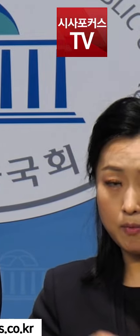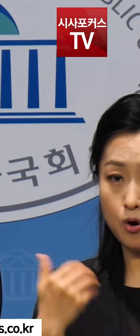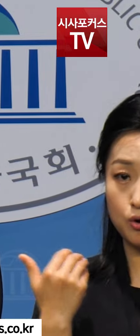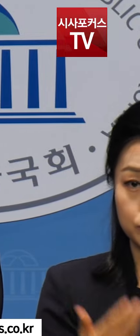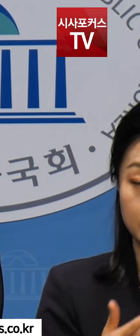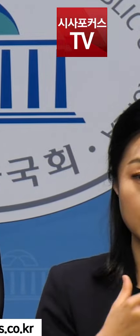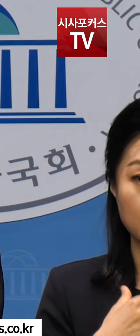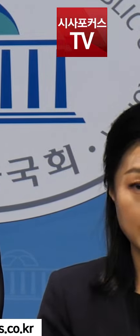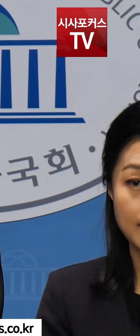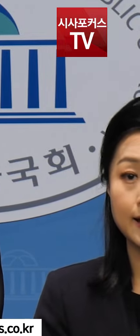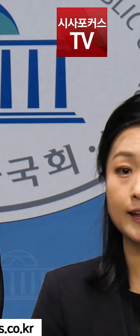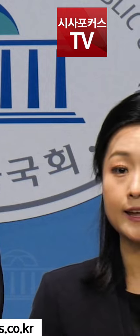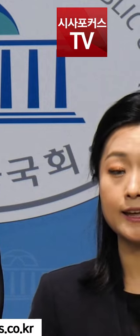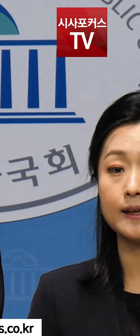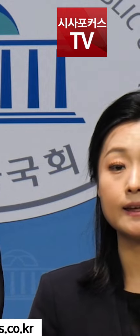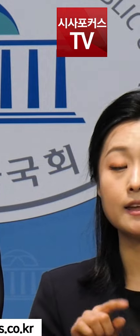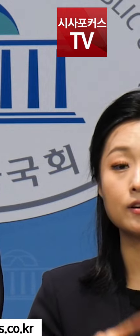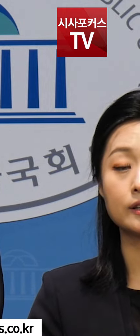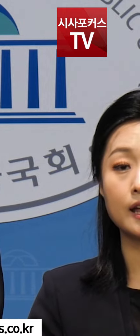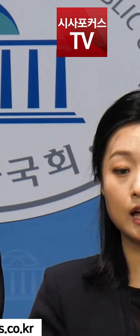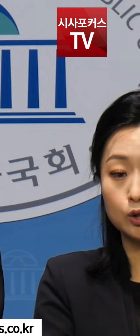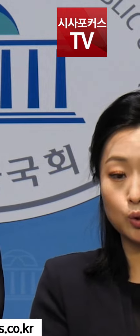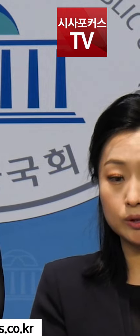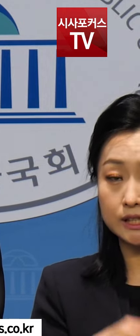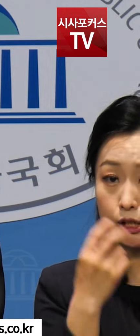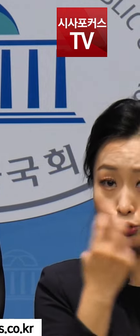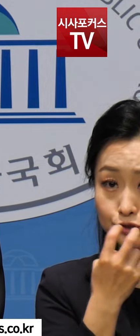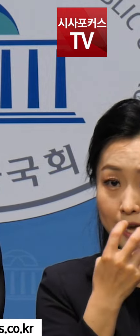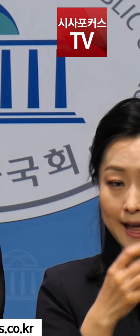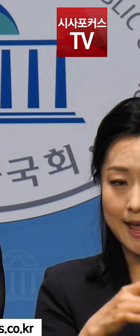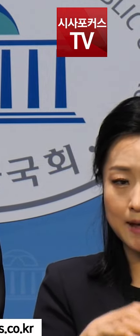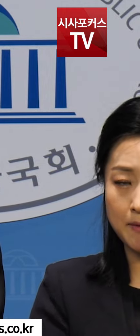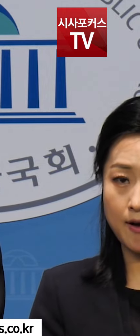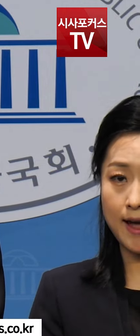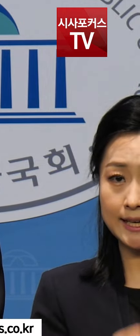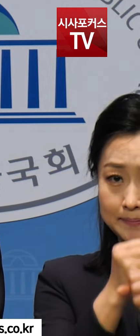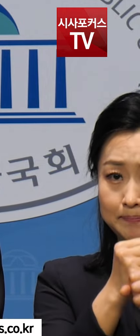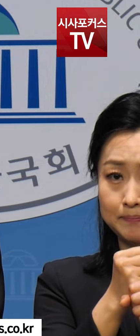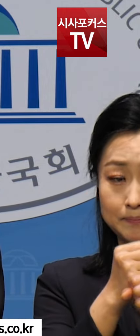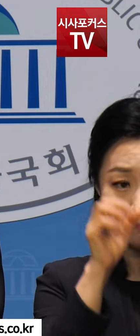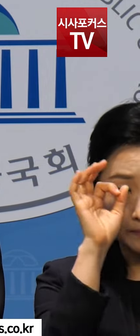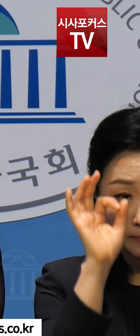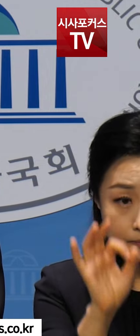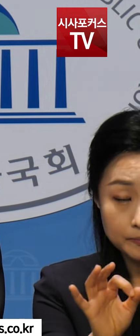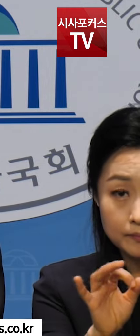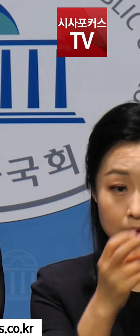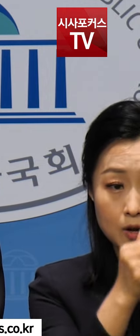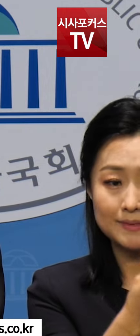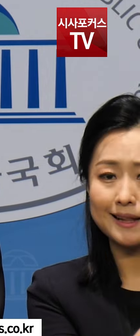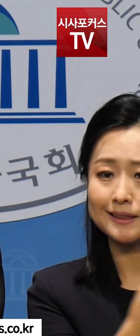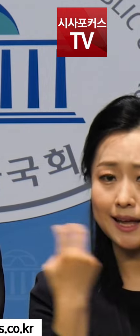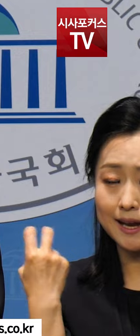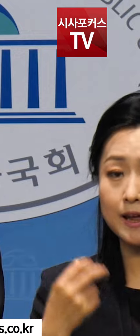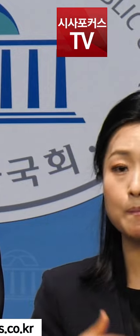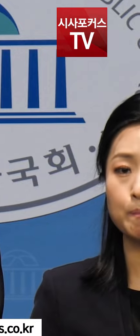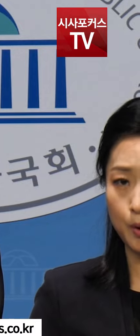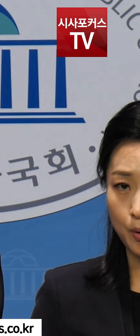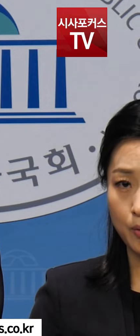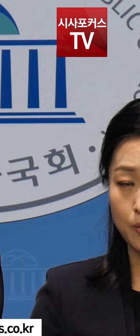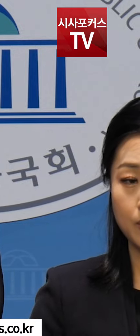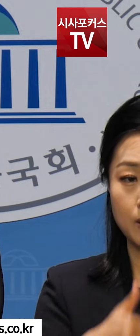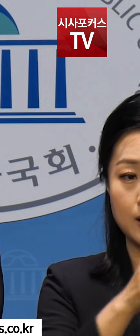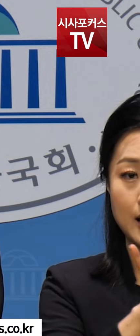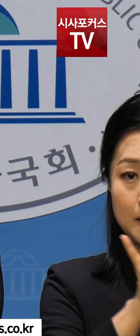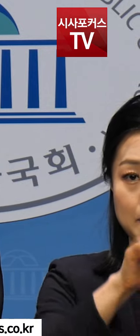것입니다. 이와 같은 조직 수사의 핵심이며 이미 검사 탄핵의 중심에 있는